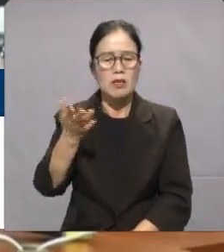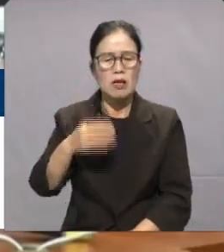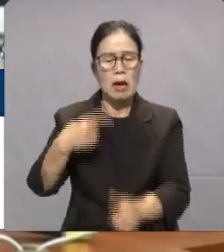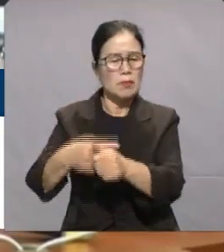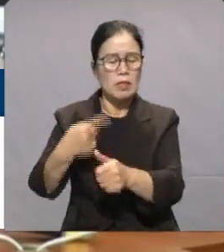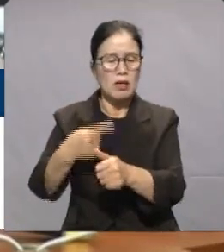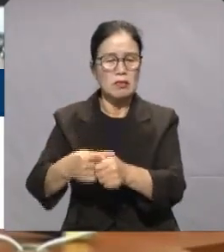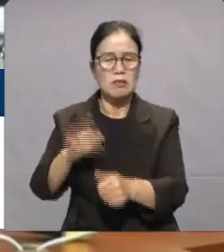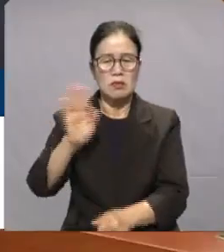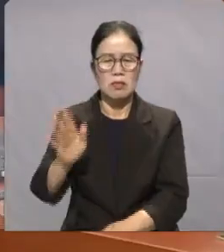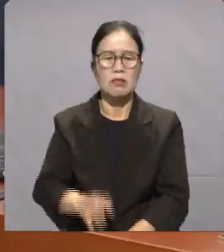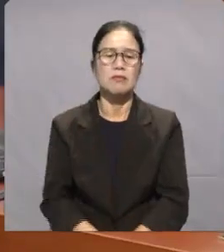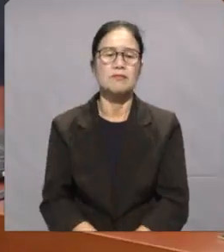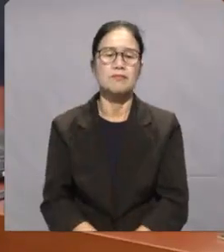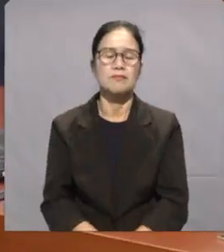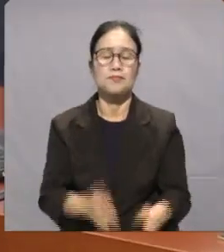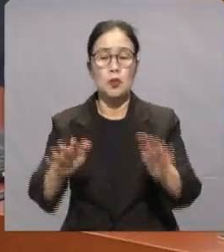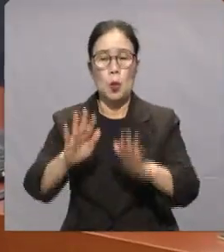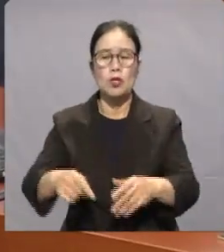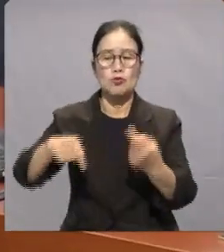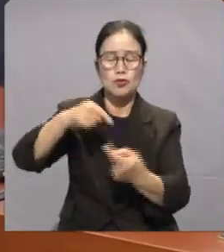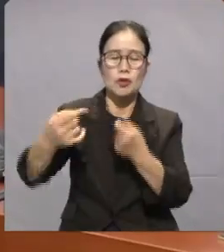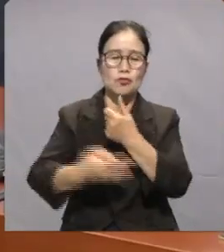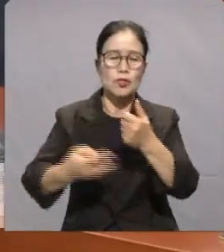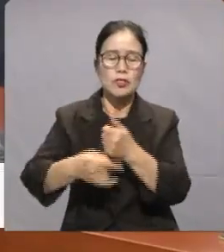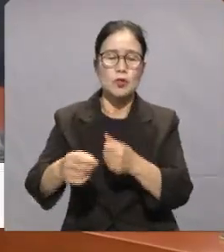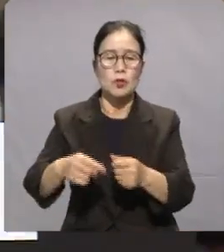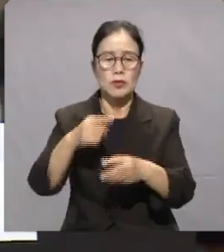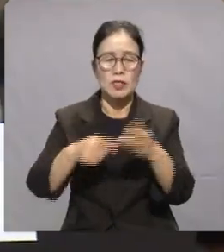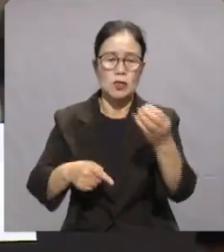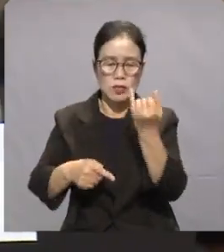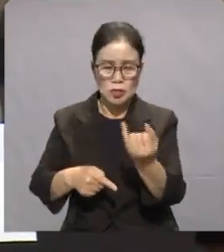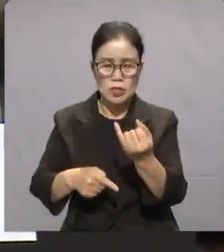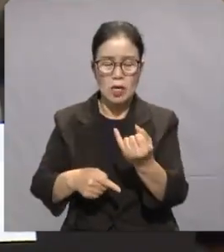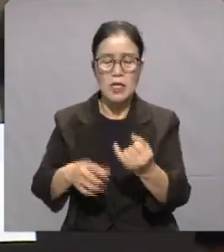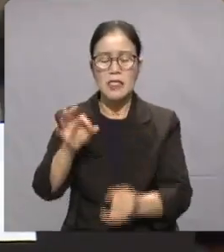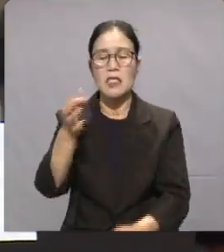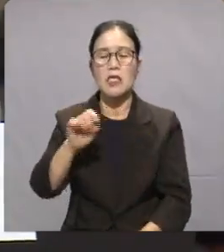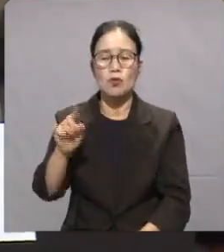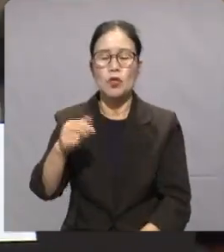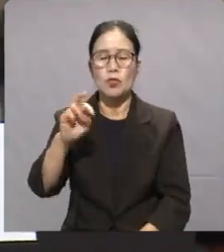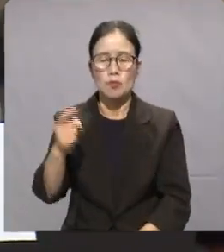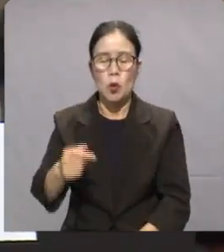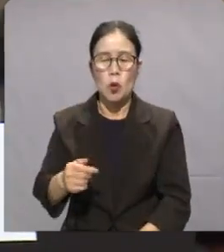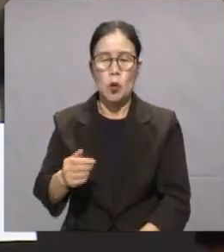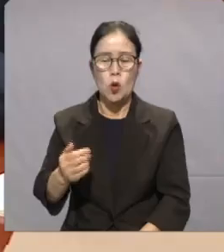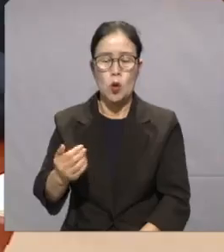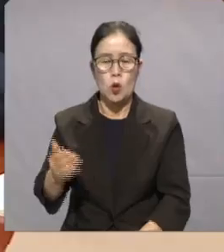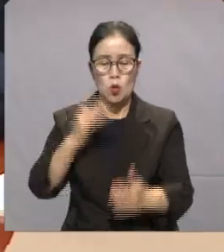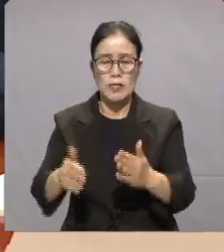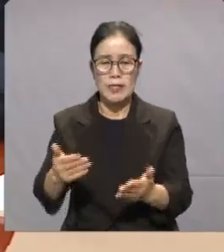비난의 대상이 된다고 물어보겠습니다. 하는 것은. 오늘 운영위에서는 또 김건희 여사와 이원모 대통령실 공직기강 비서관